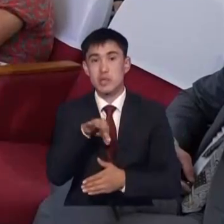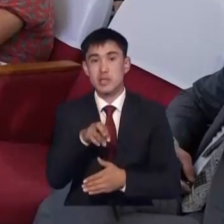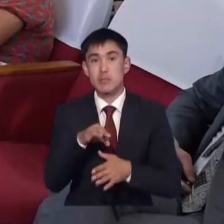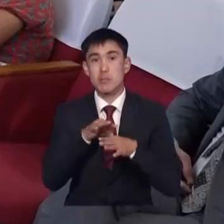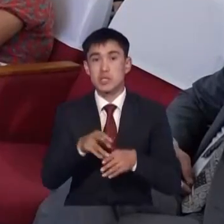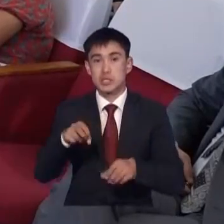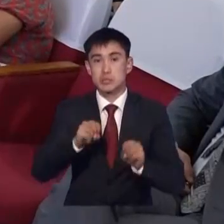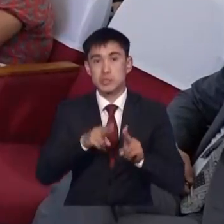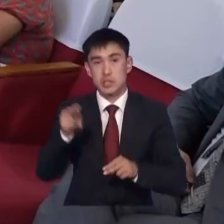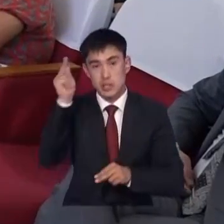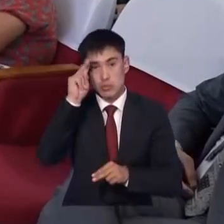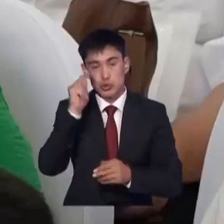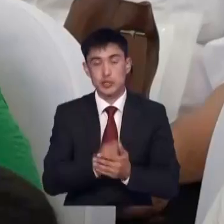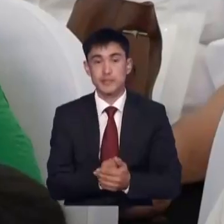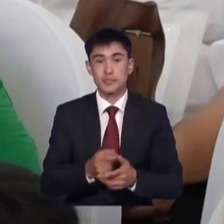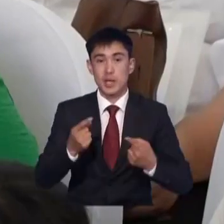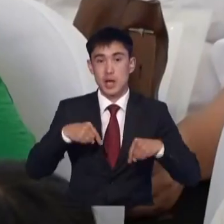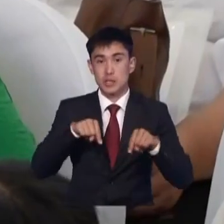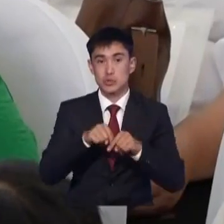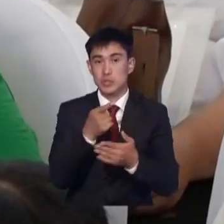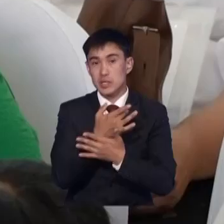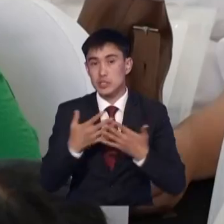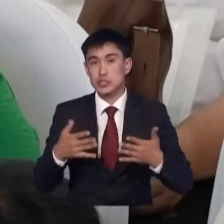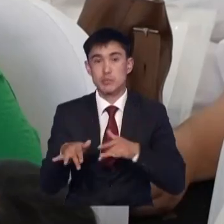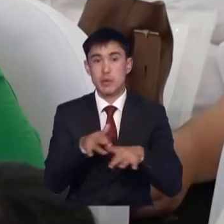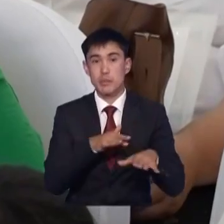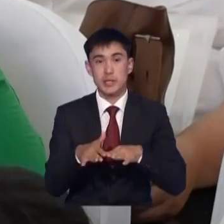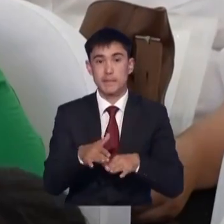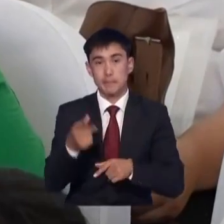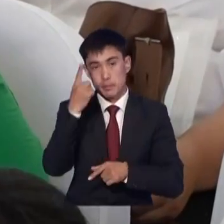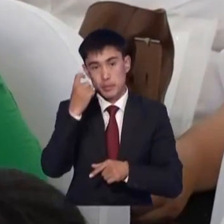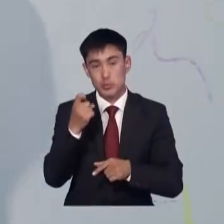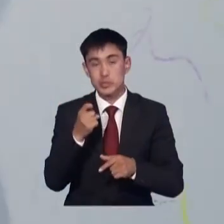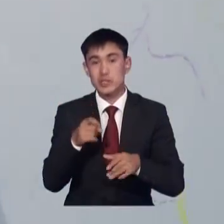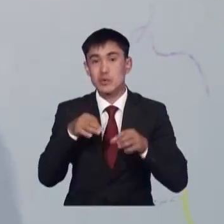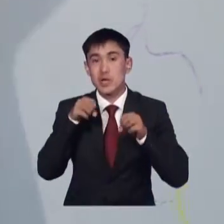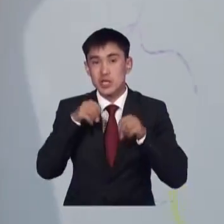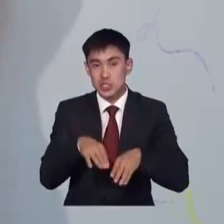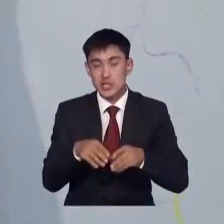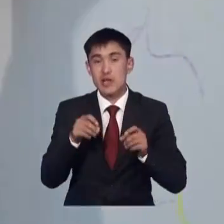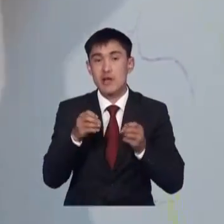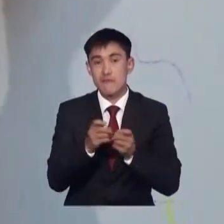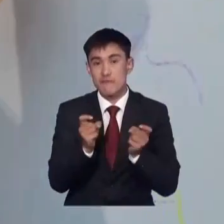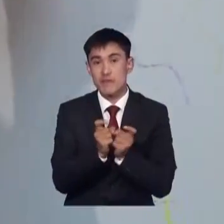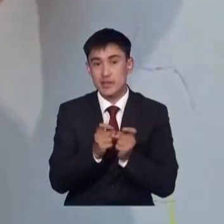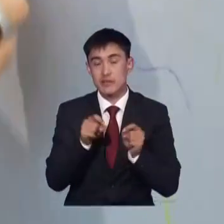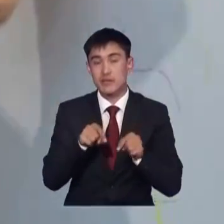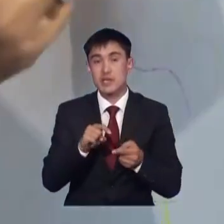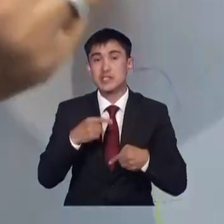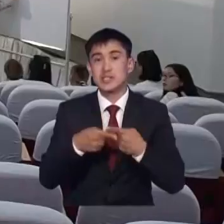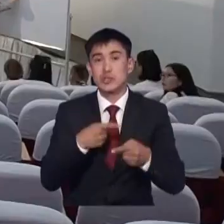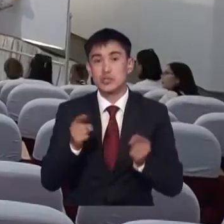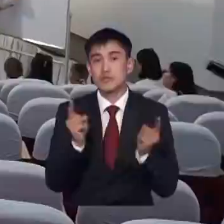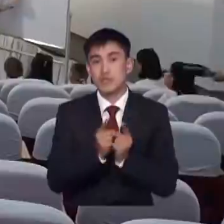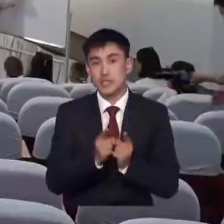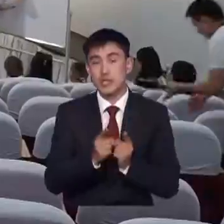медиатора прошли специальное обучение организуются различные мероприятия по предупреждению и разрешению конфликтов следующая